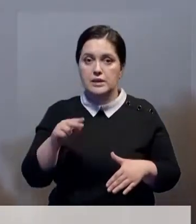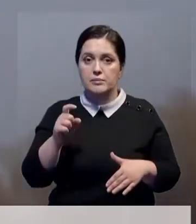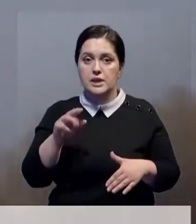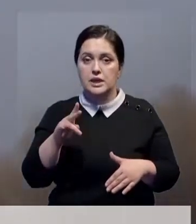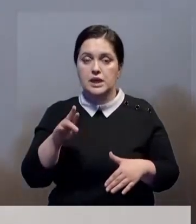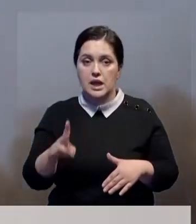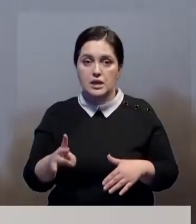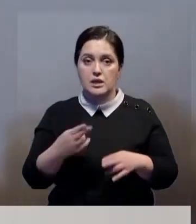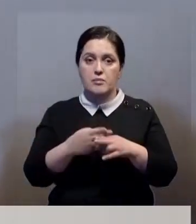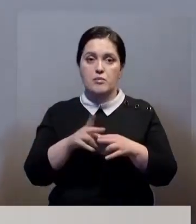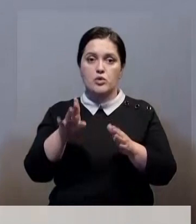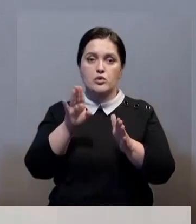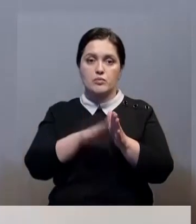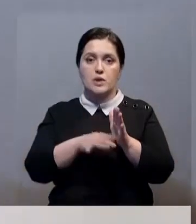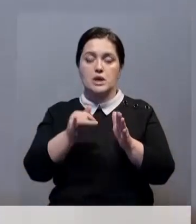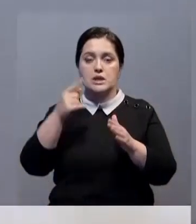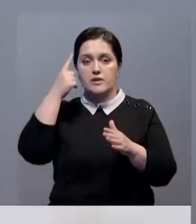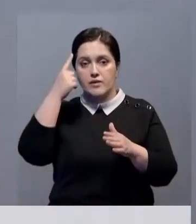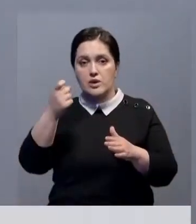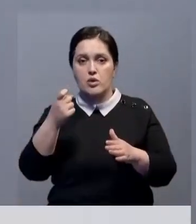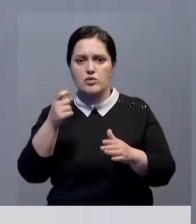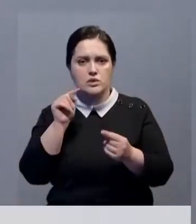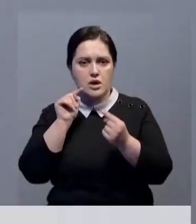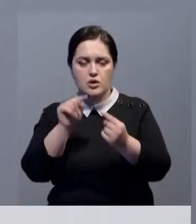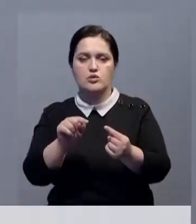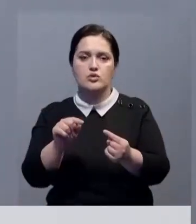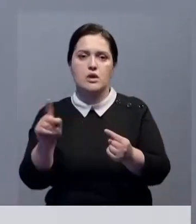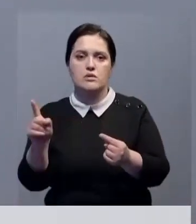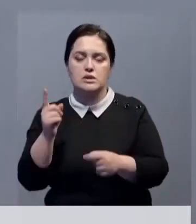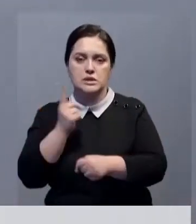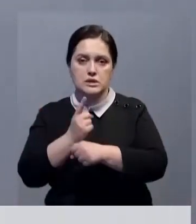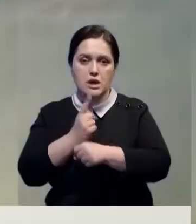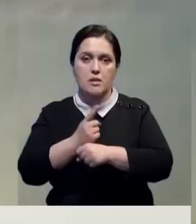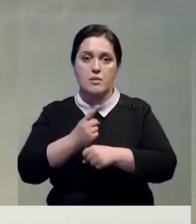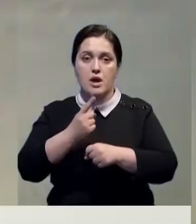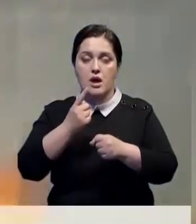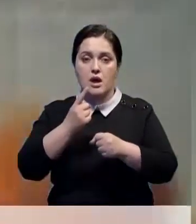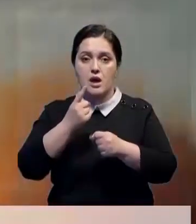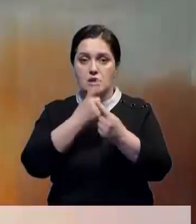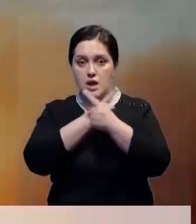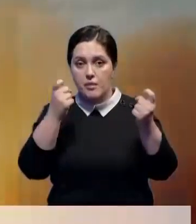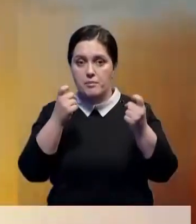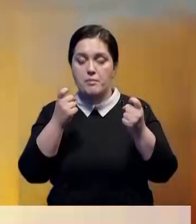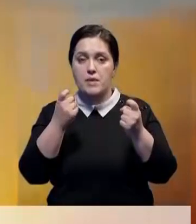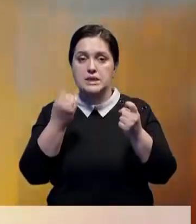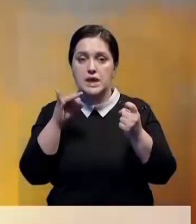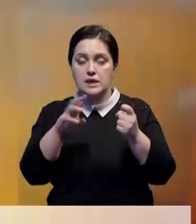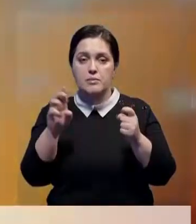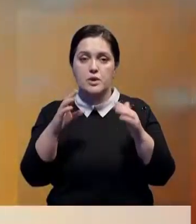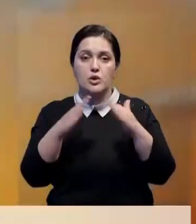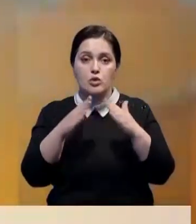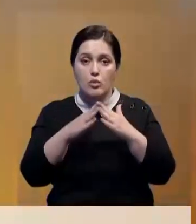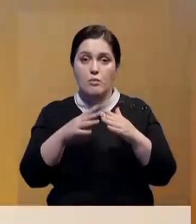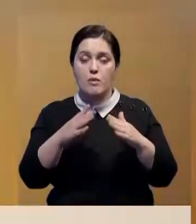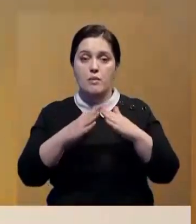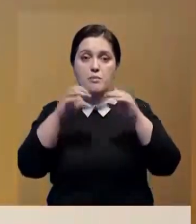Пхеньян в нагнетании региональной напряженности и заявили, что решительно осуждают испытания. В сообщении на сайте Белого дома сказано,